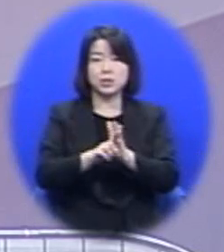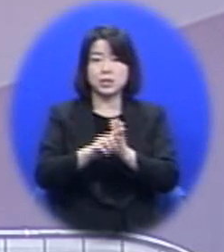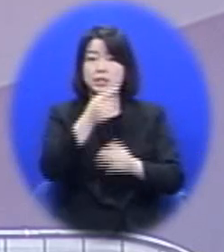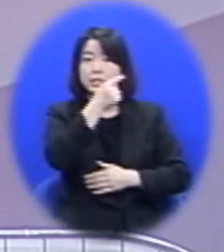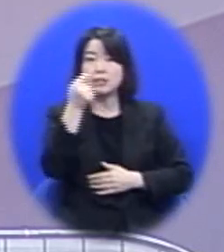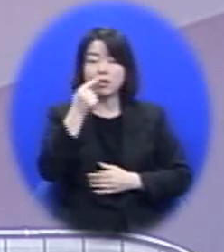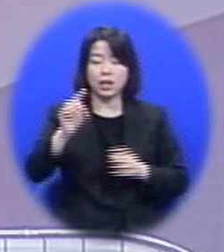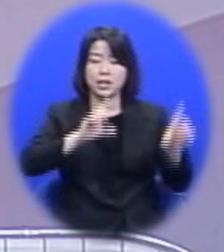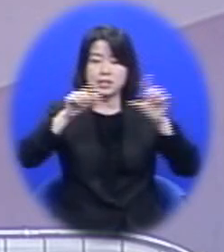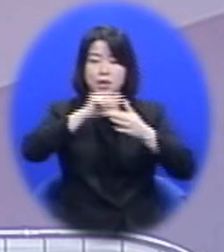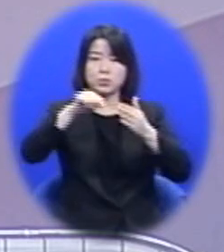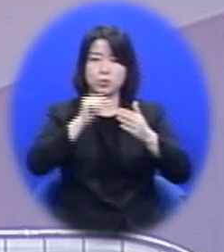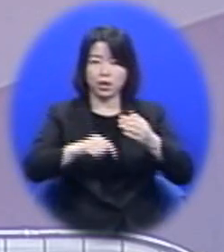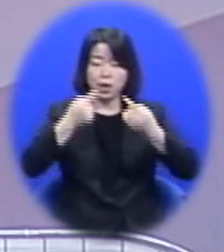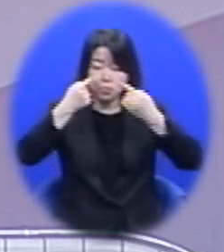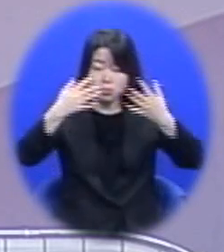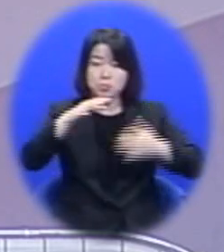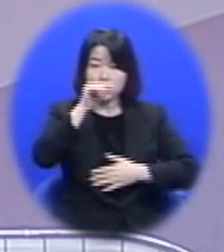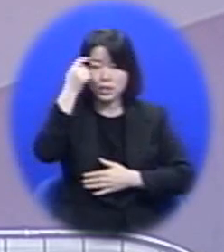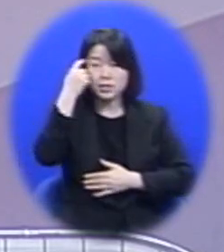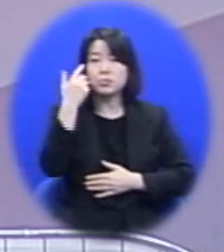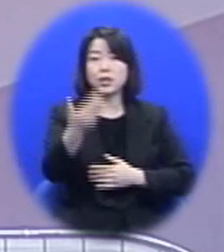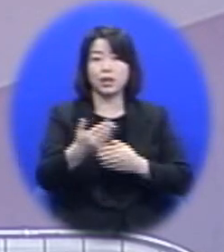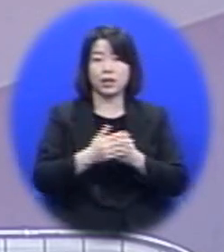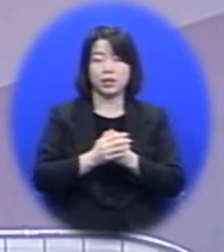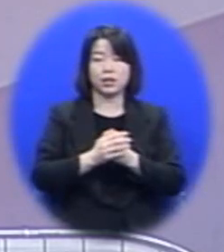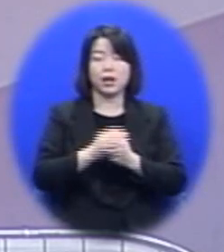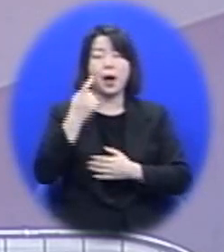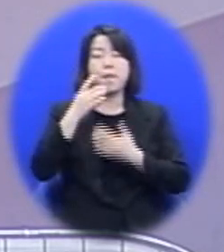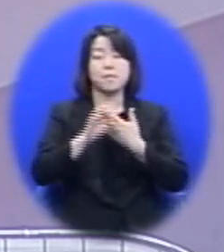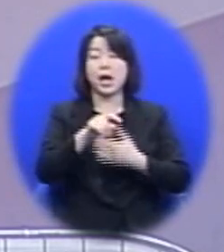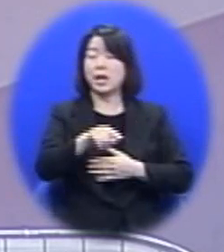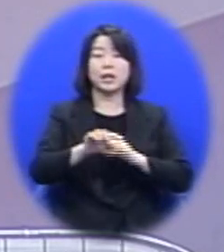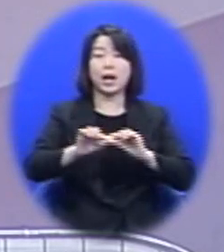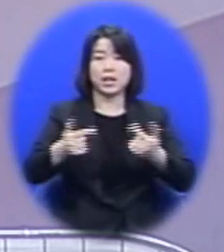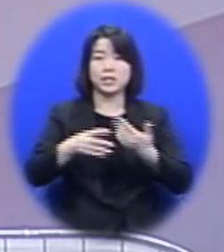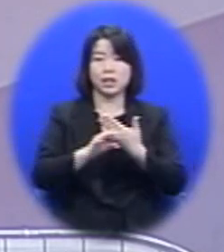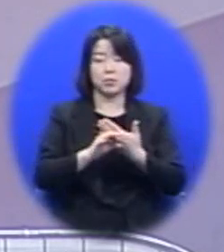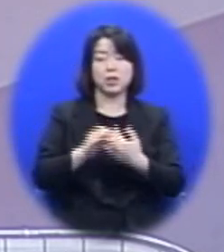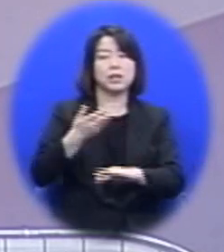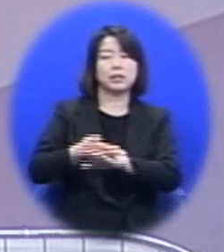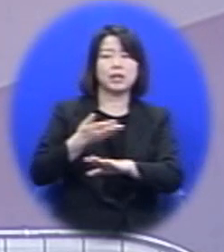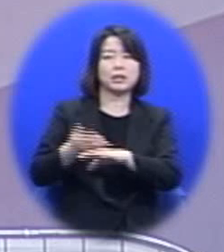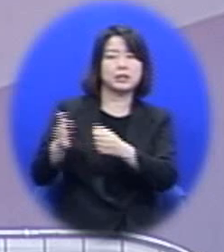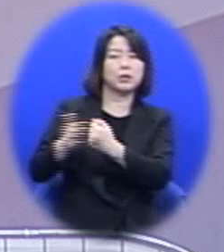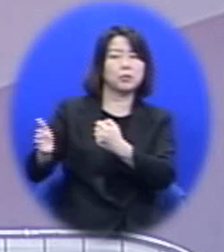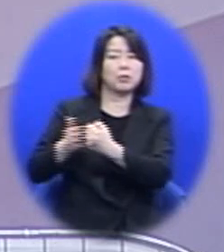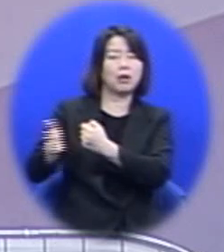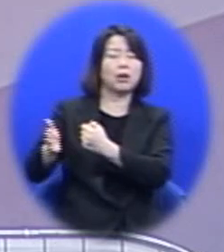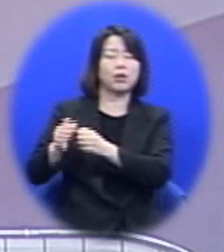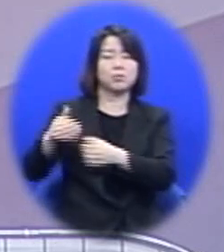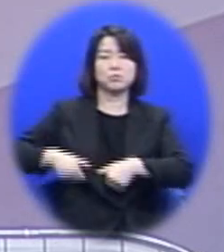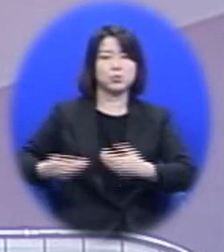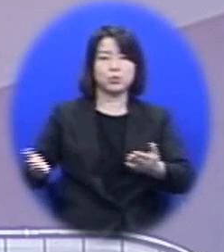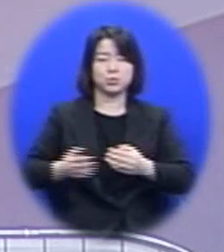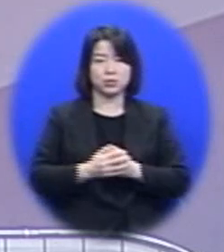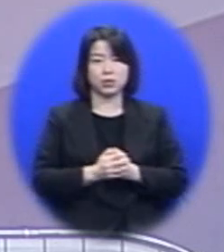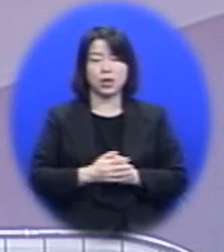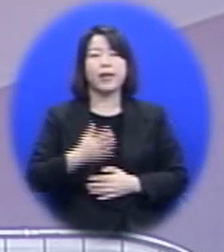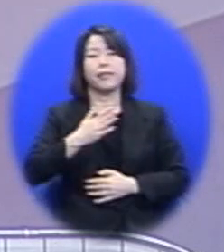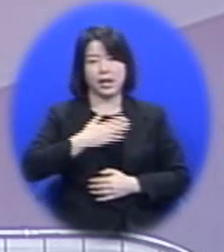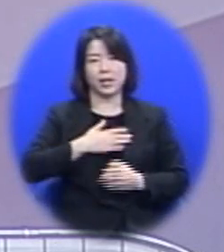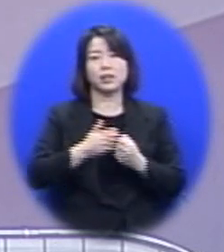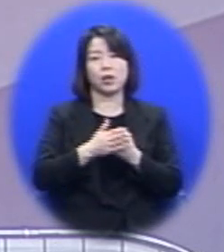분명한 사람입니까? 만약에 그렇지 않다면 우리는 남의 탓할 이유가 없습니다. 우리